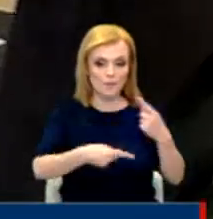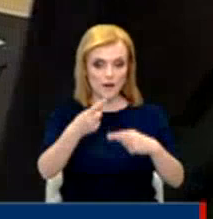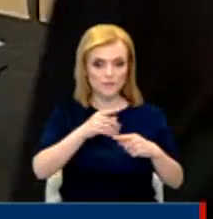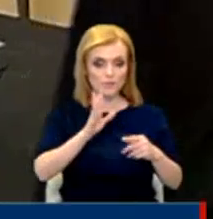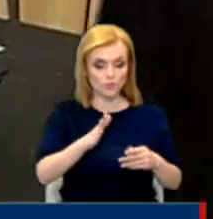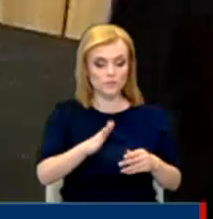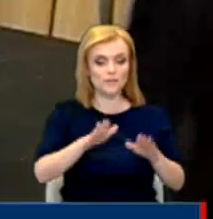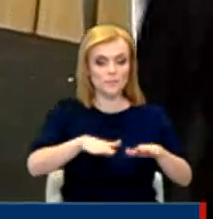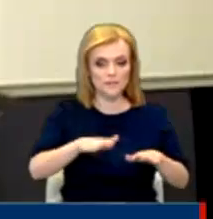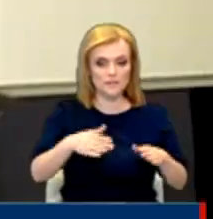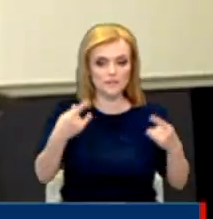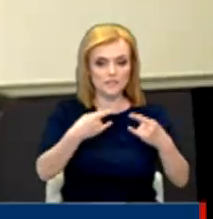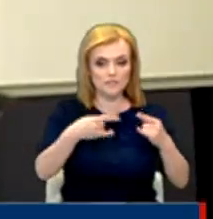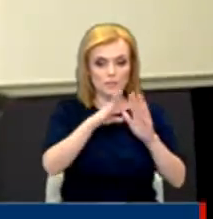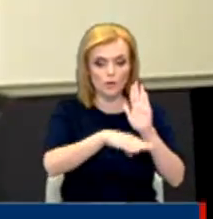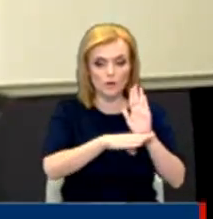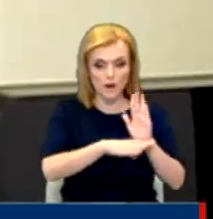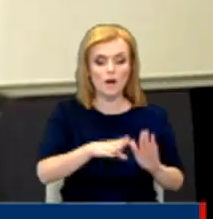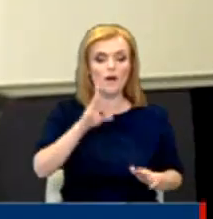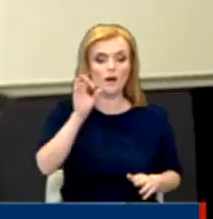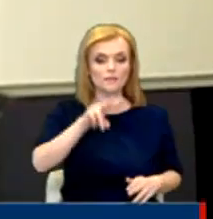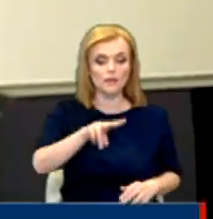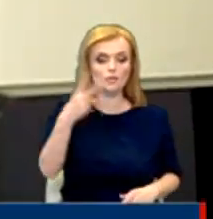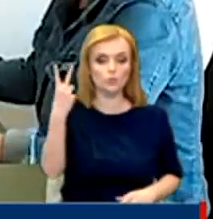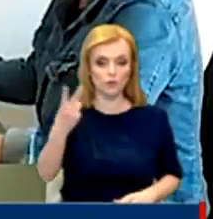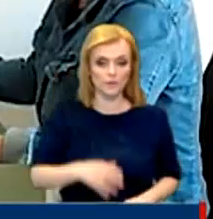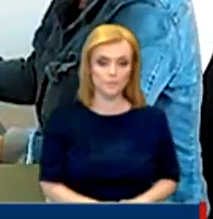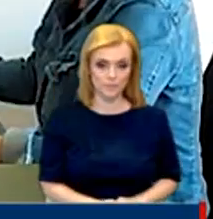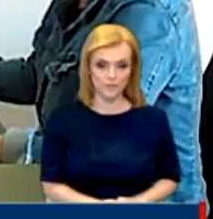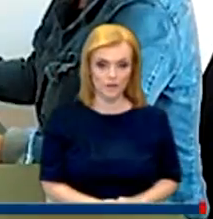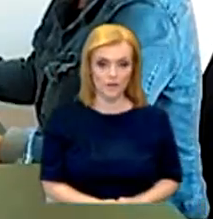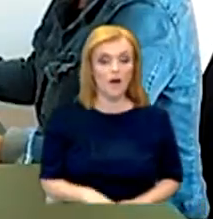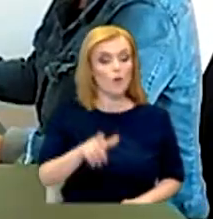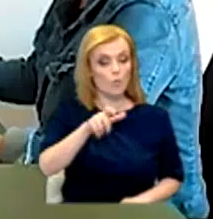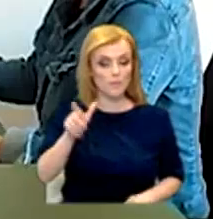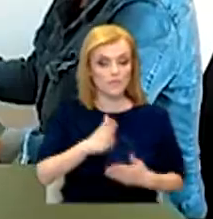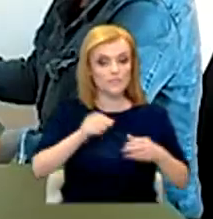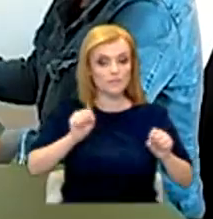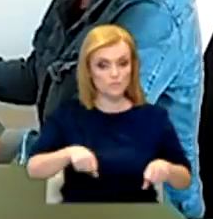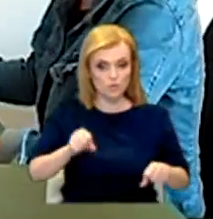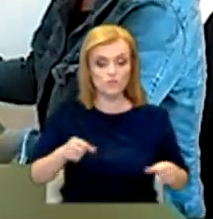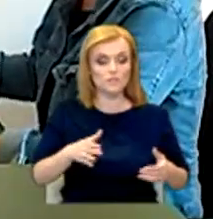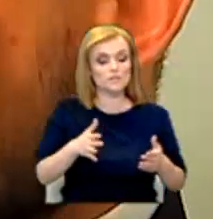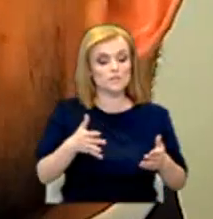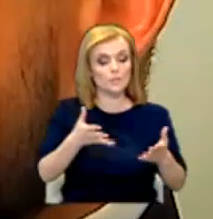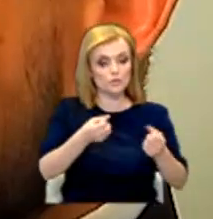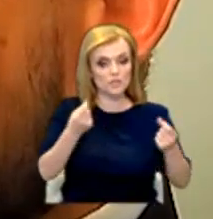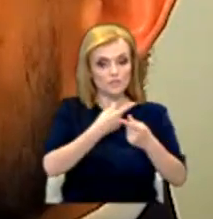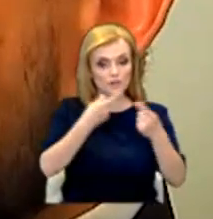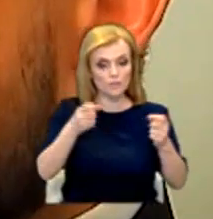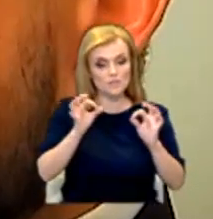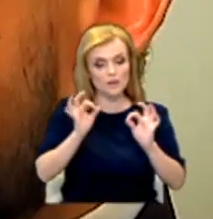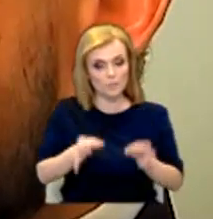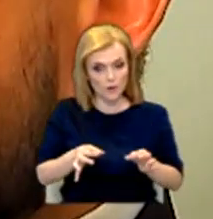analogică a programelor postului TVR Moldova pe întreg teritoriul Republicii Moldova, publicul va beneficia de informație corectă, echidistantă și